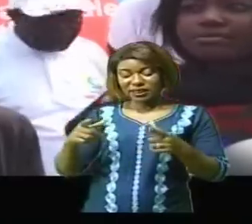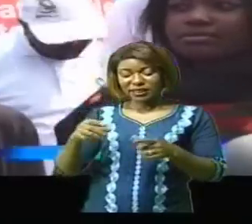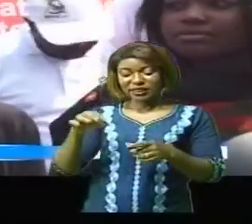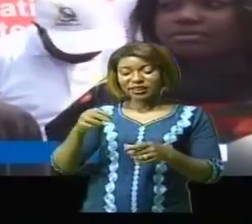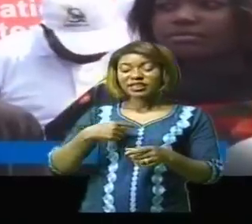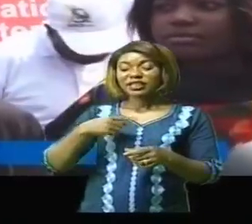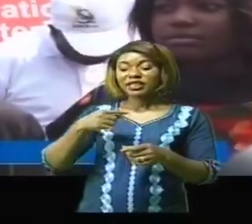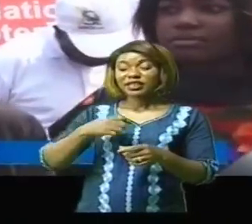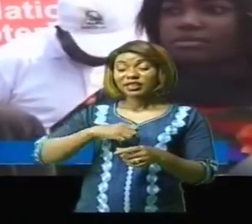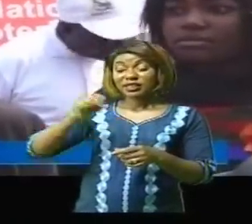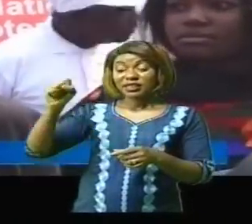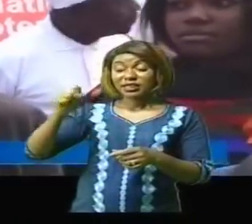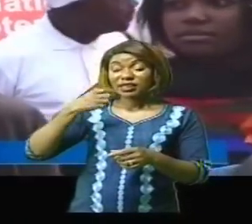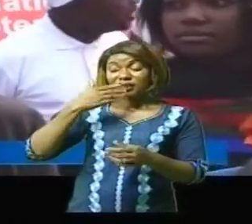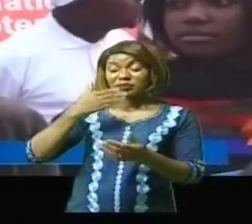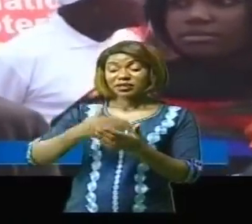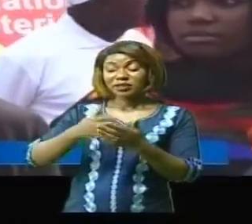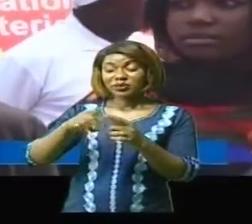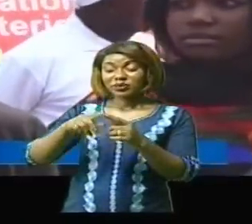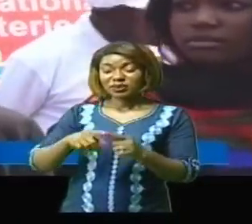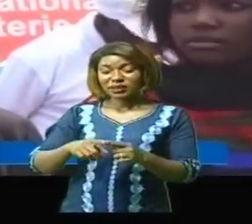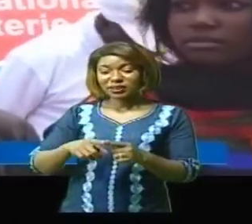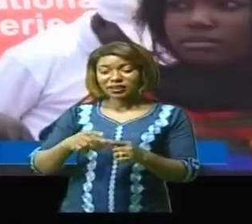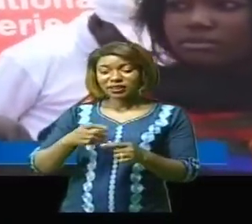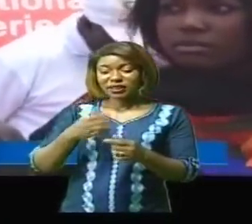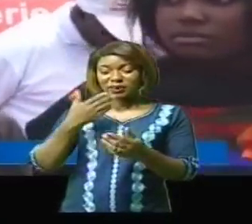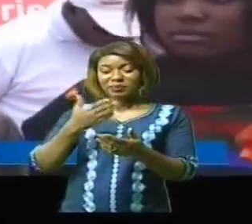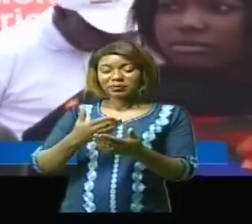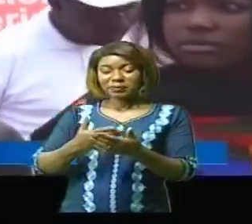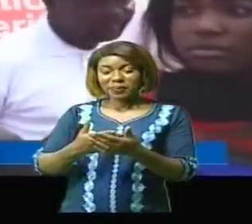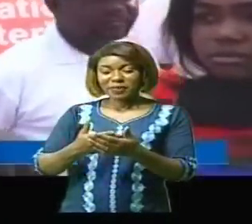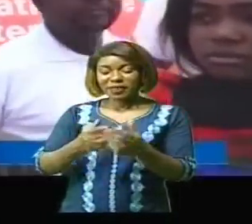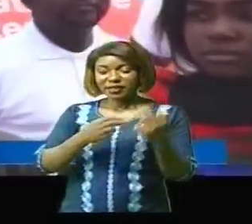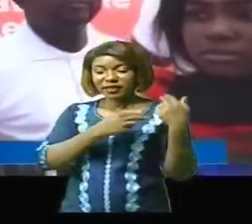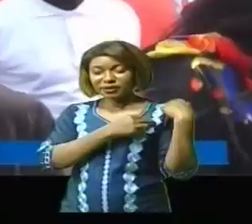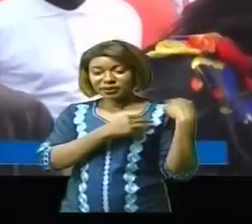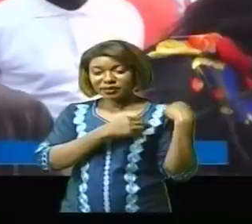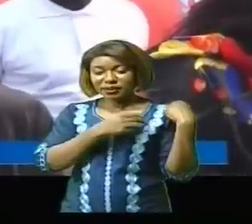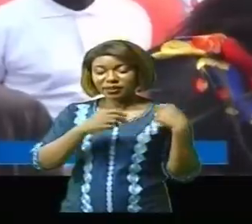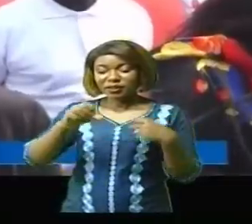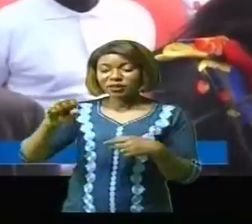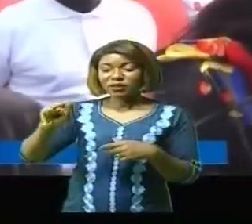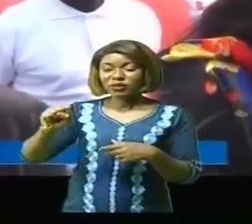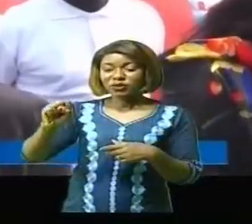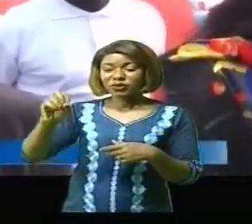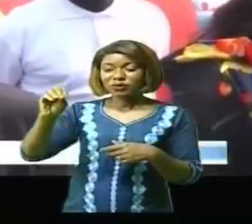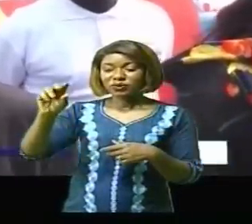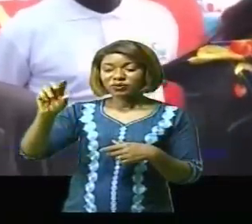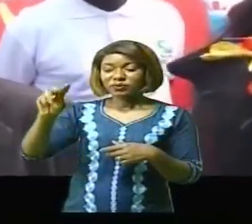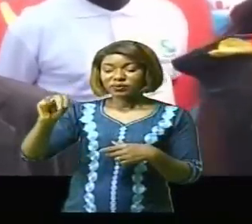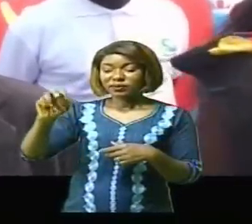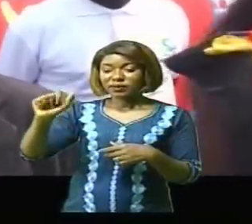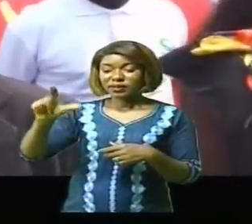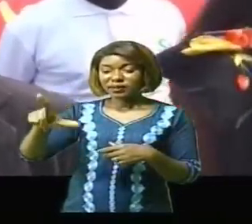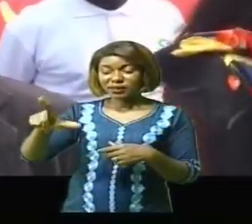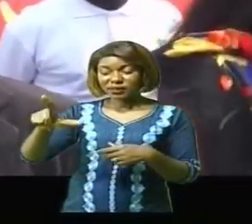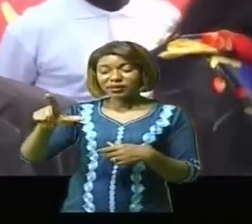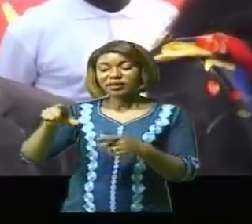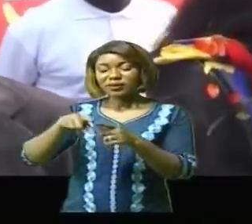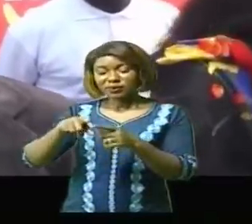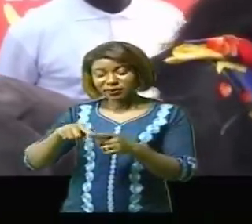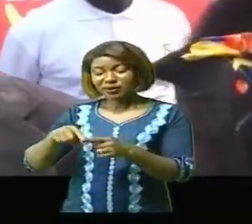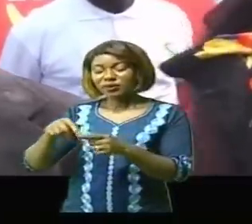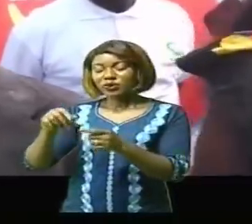Je remercie le Seigneur et je remercie également les autorités de la Sonal. Moi, j'invite par l'occasion les parieurs